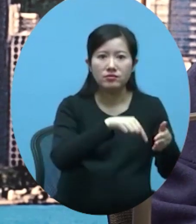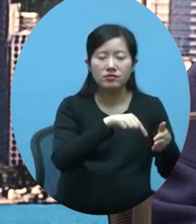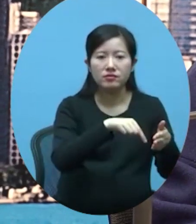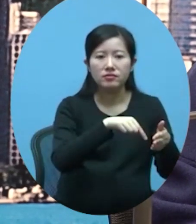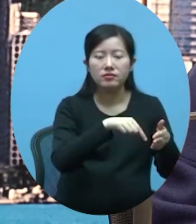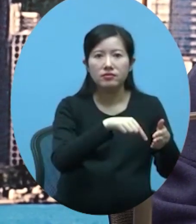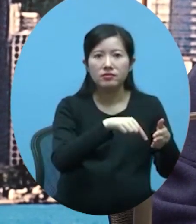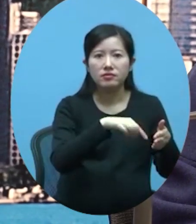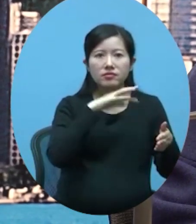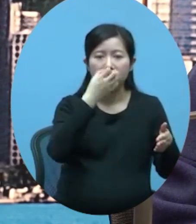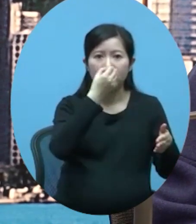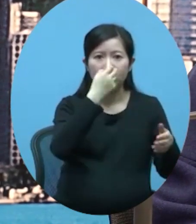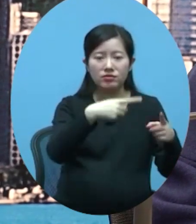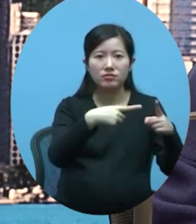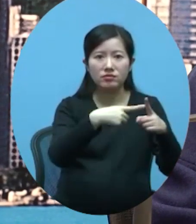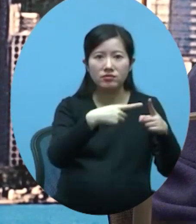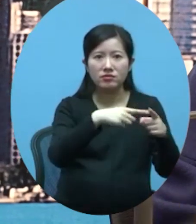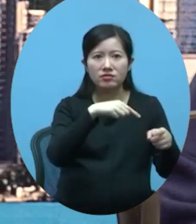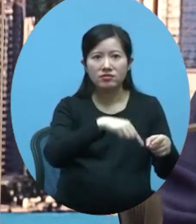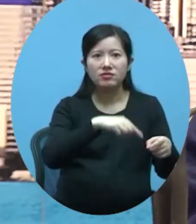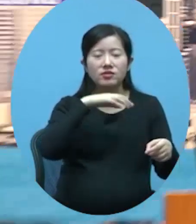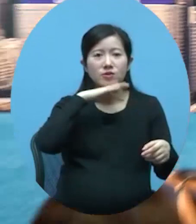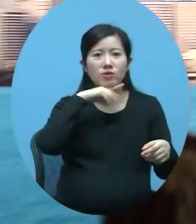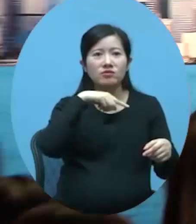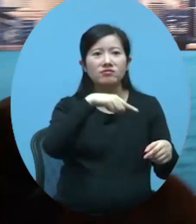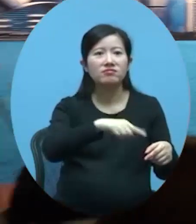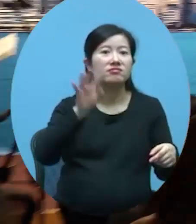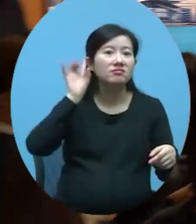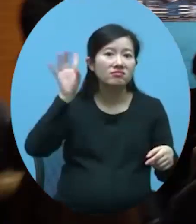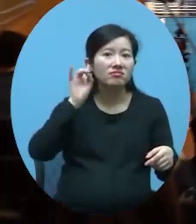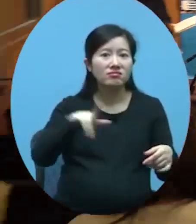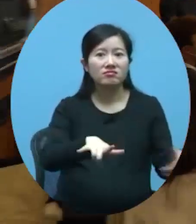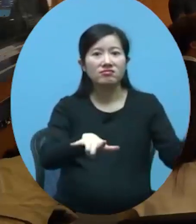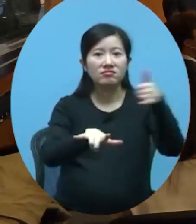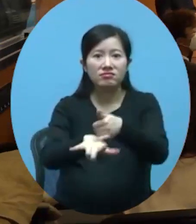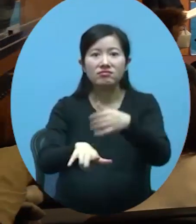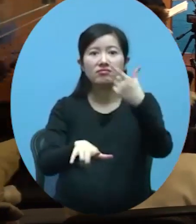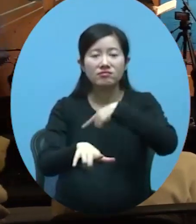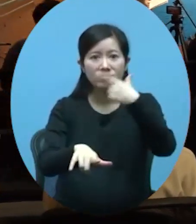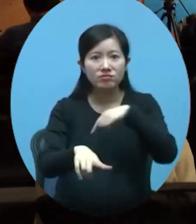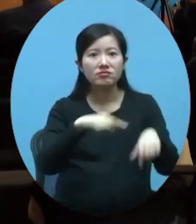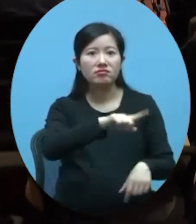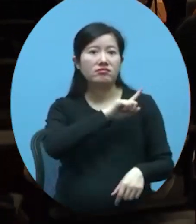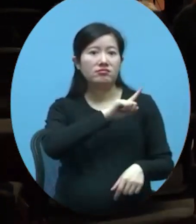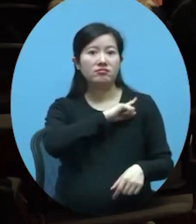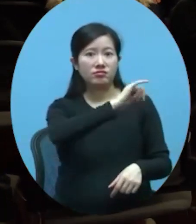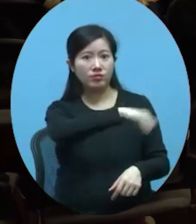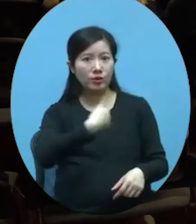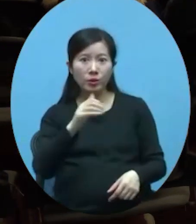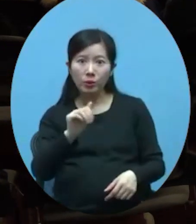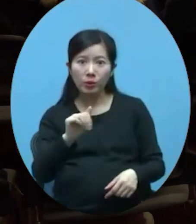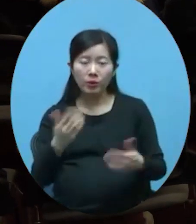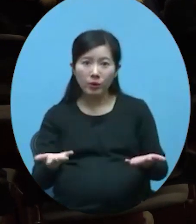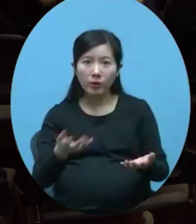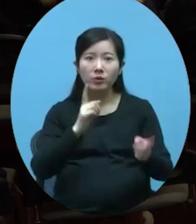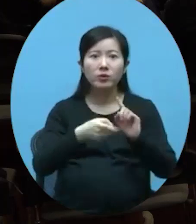船上的香港人其实有人不肯跟政府包机回香港的话他们其实现在是否可以自行回香港呢还是可能